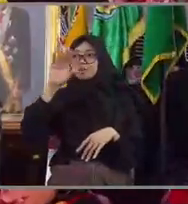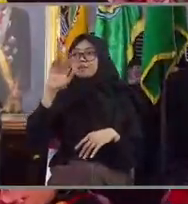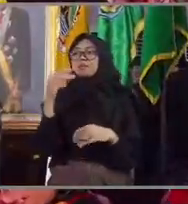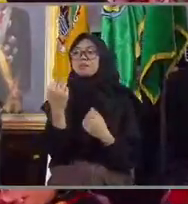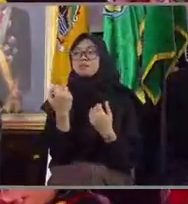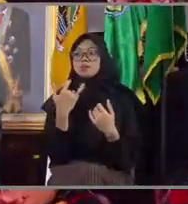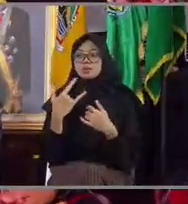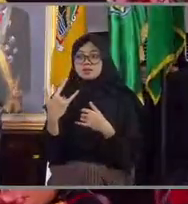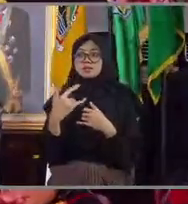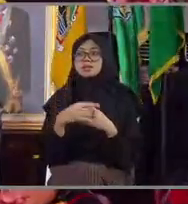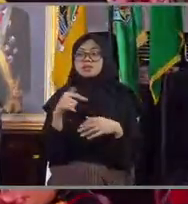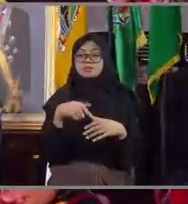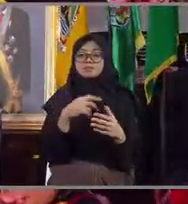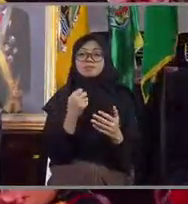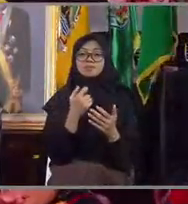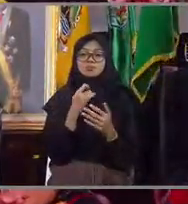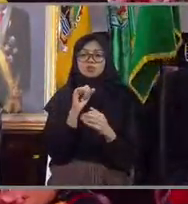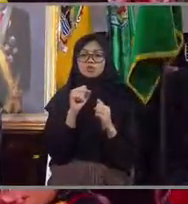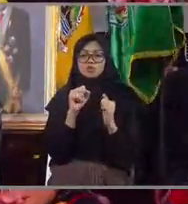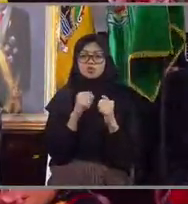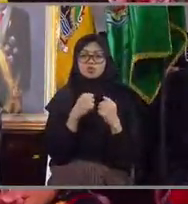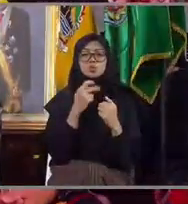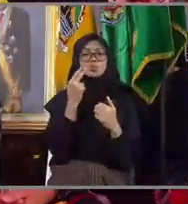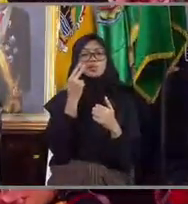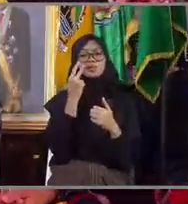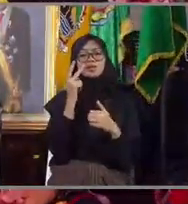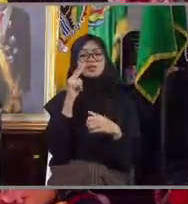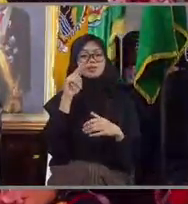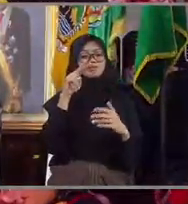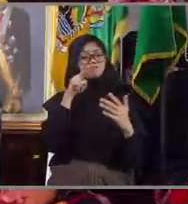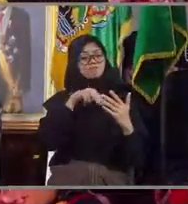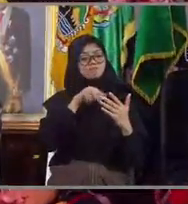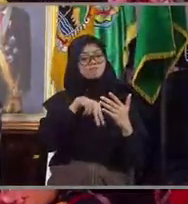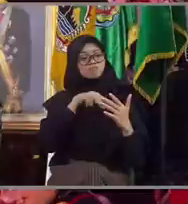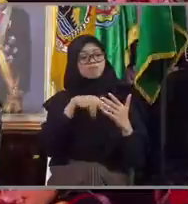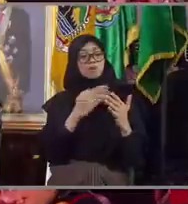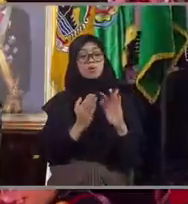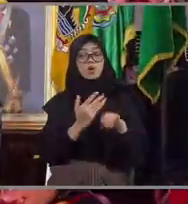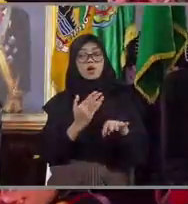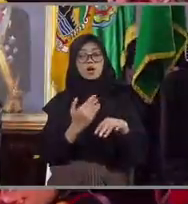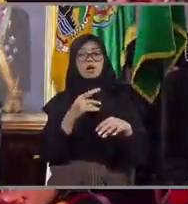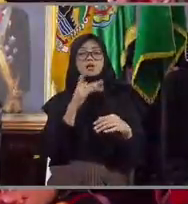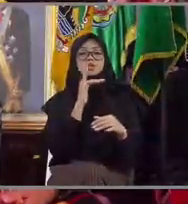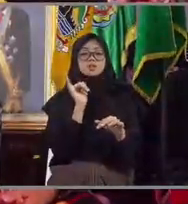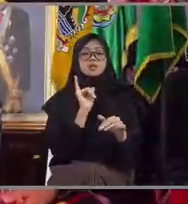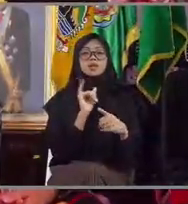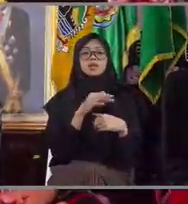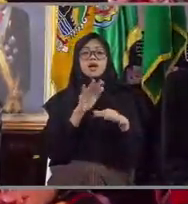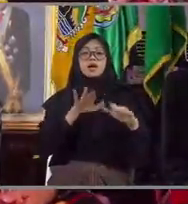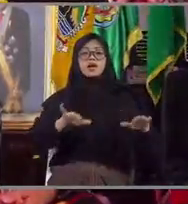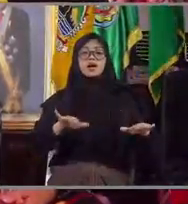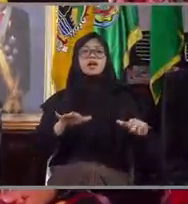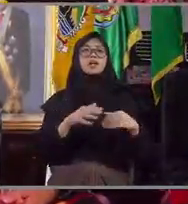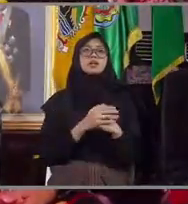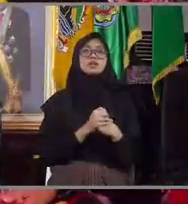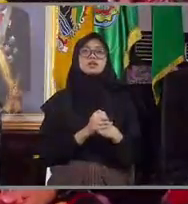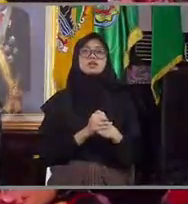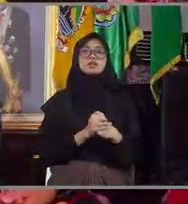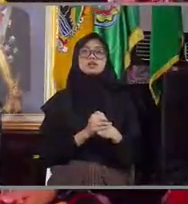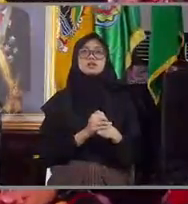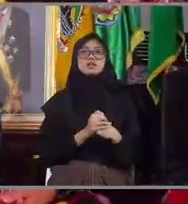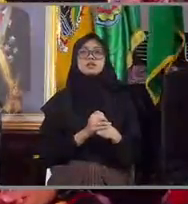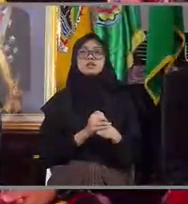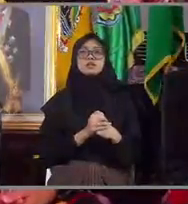saya setuju perlu ada peninjauan kembali memang atau dilihat bagaimana kira-kira anak-anak kita dalam